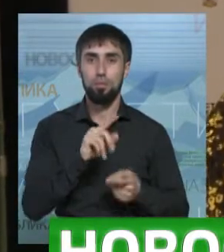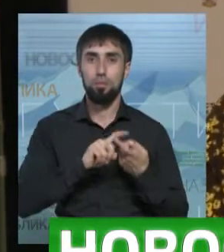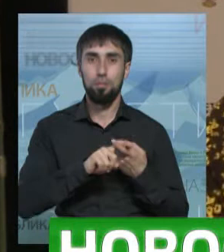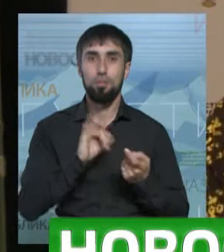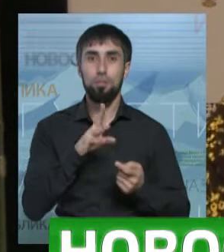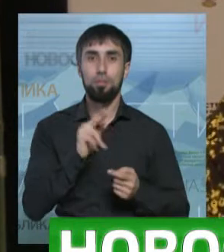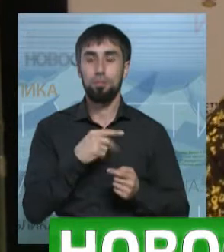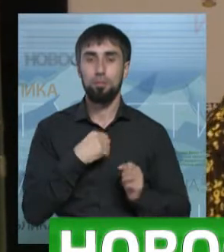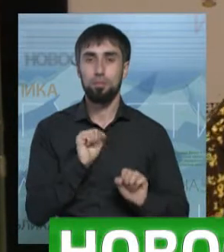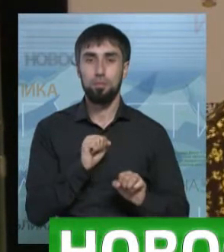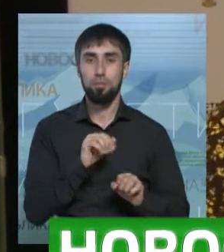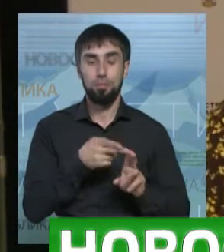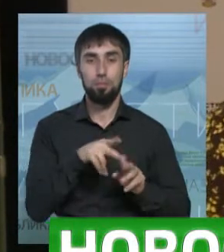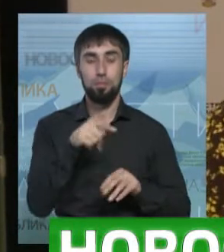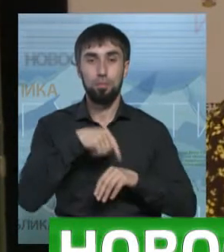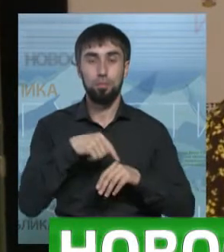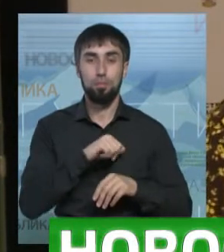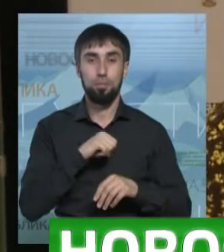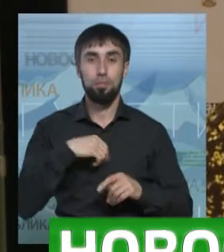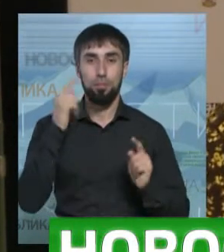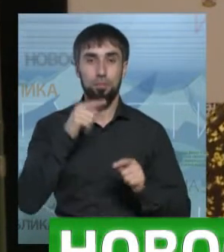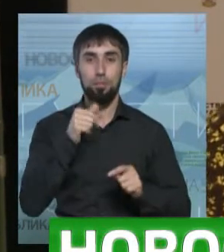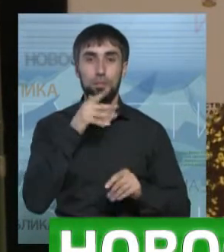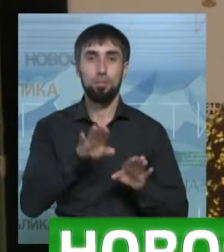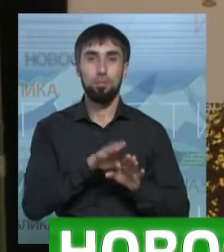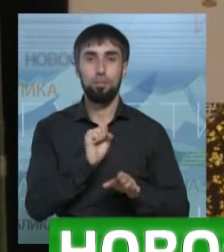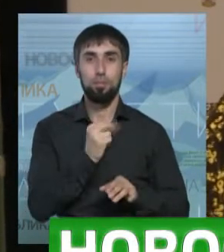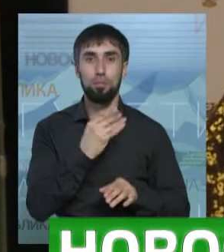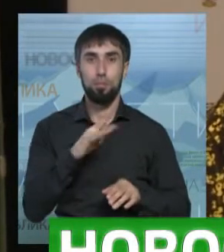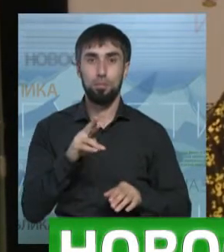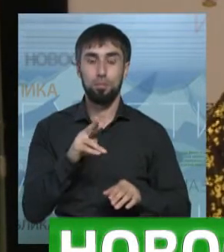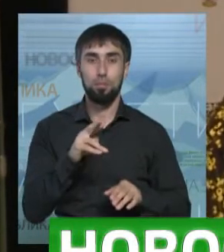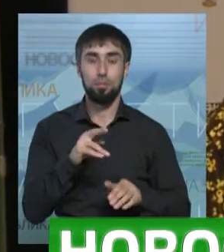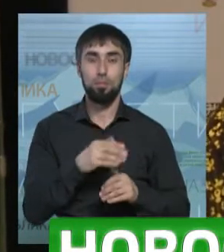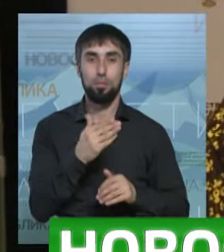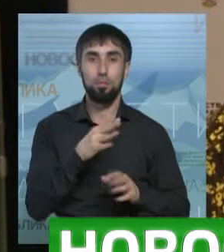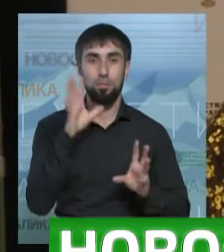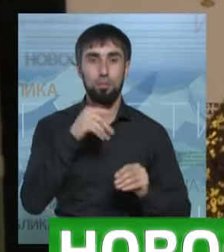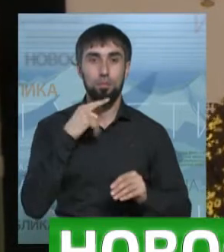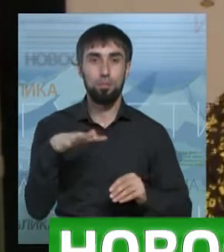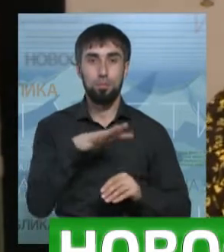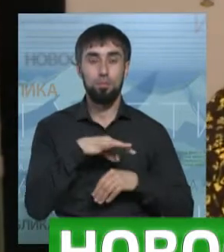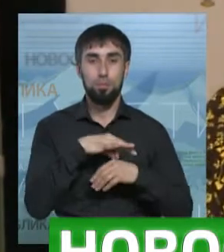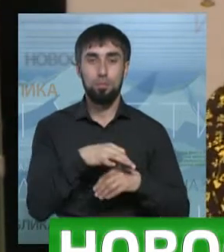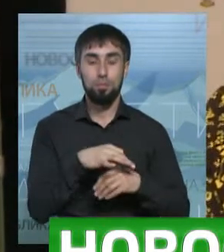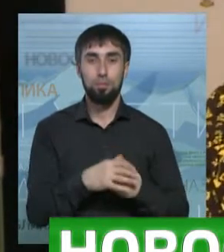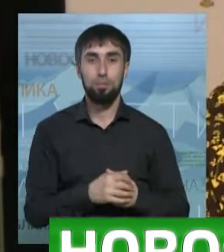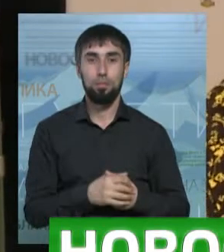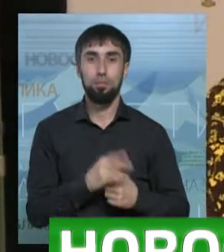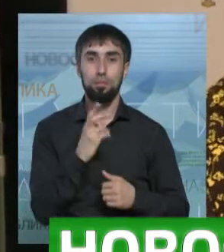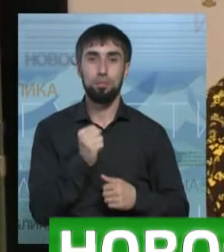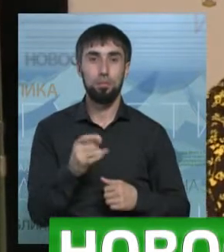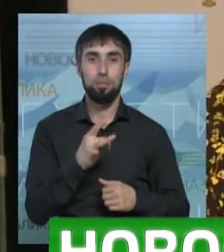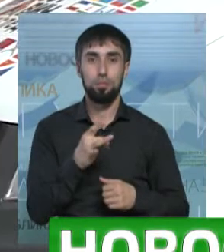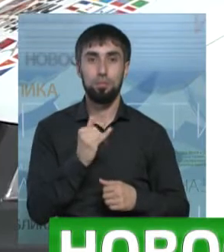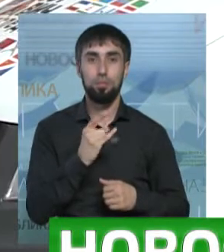Это очень значимые моменты, когда вот акции такого масштаба, именно всероссийского значения, проводятся на